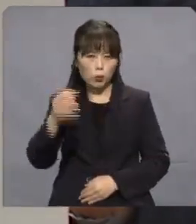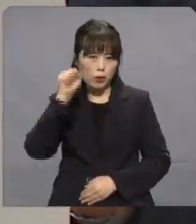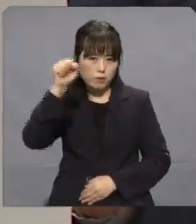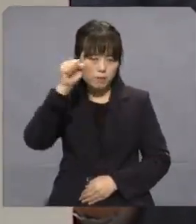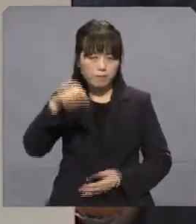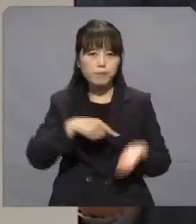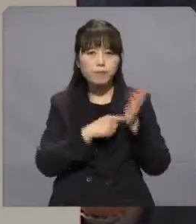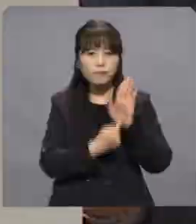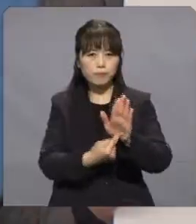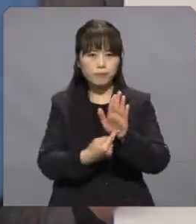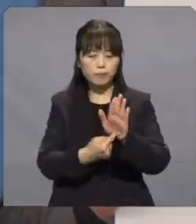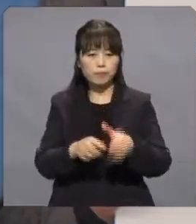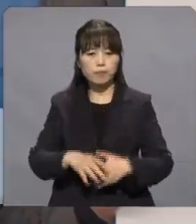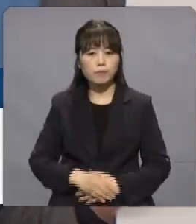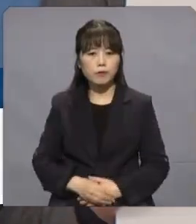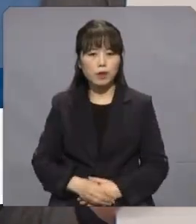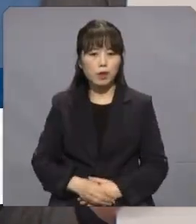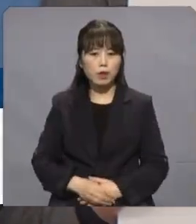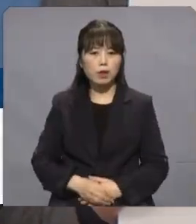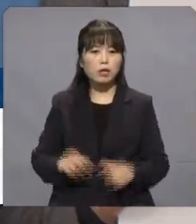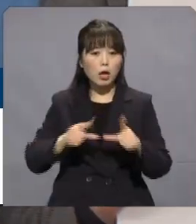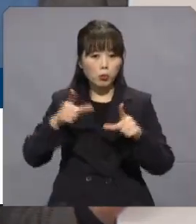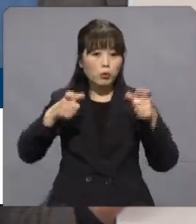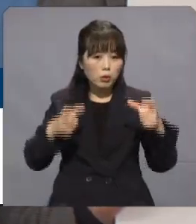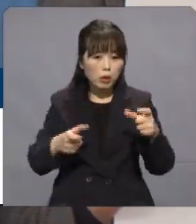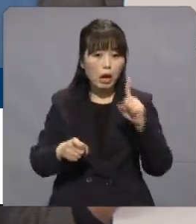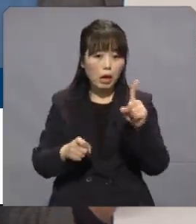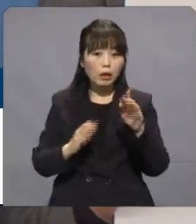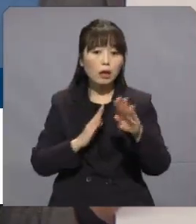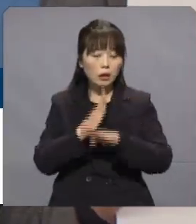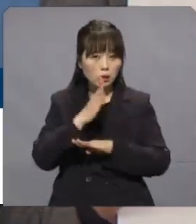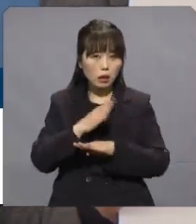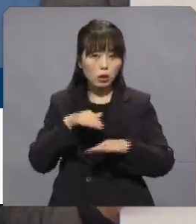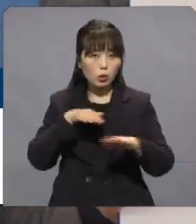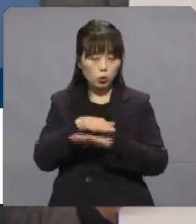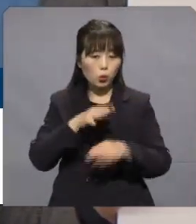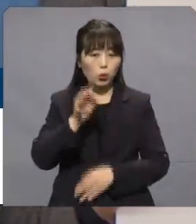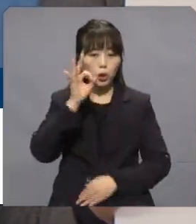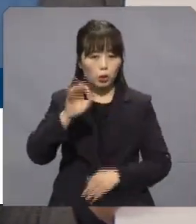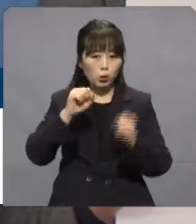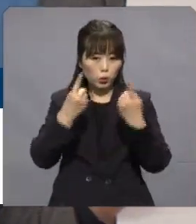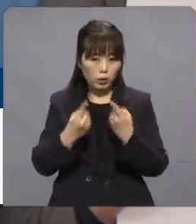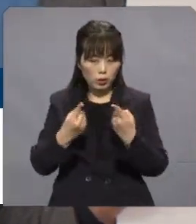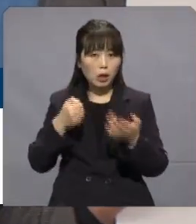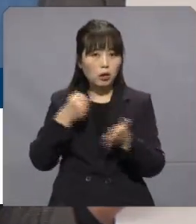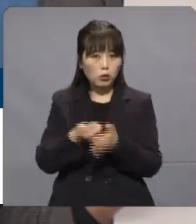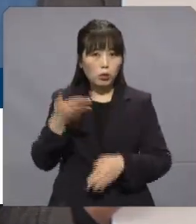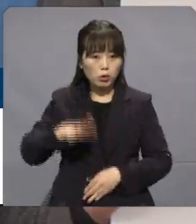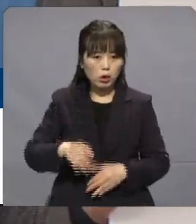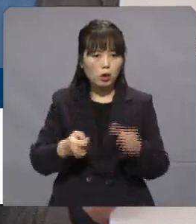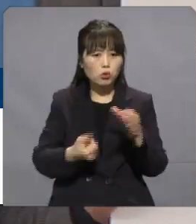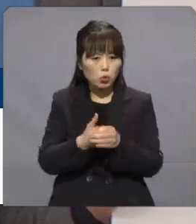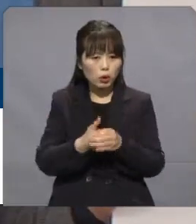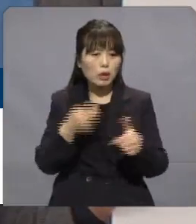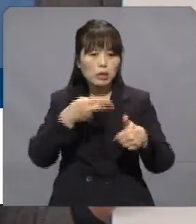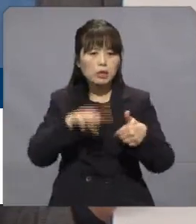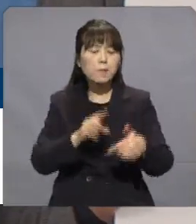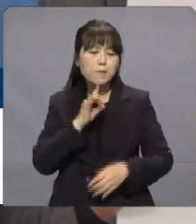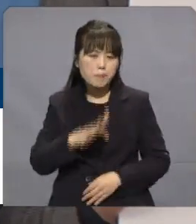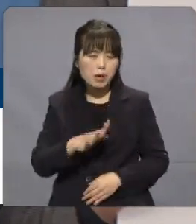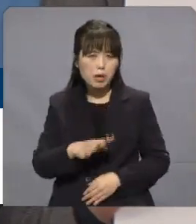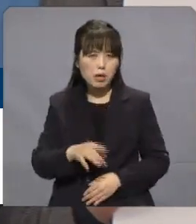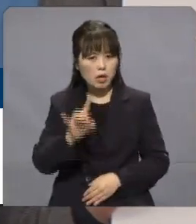예고한 상황. 거의 대부분의 지역들이 한 개 이상은 통행료 인하가 됐는데 유일하게